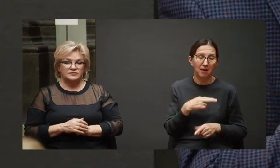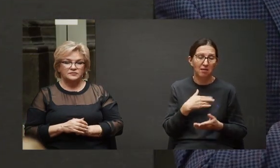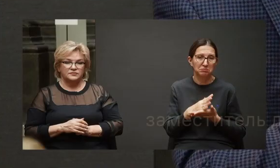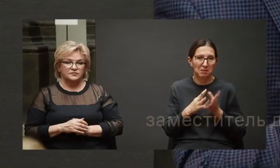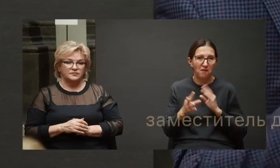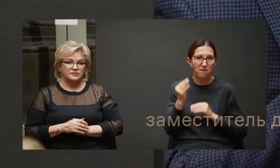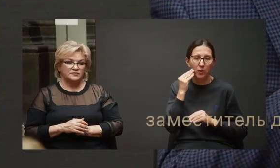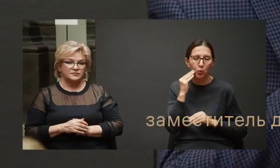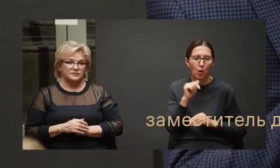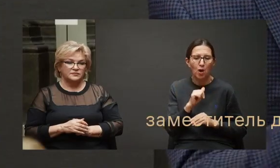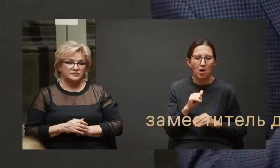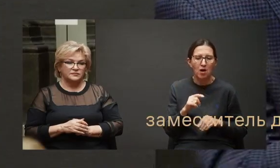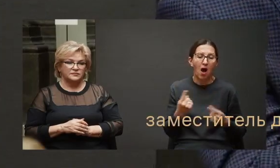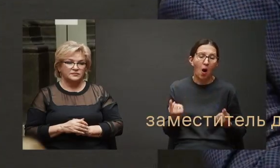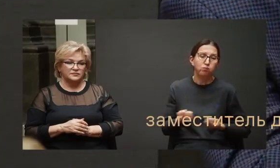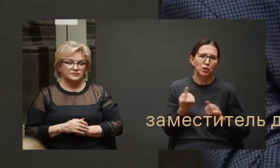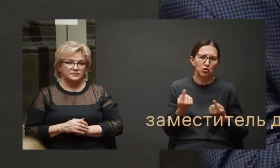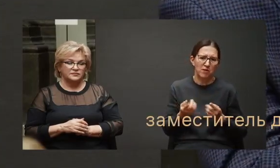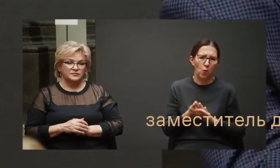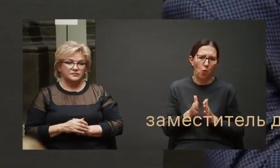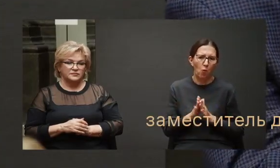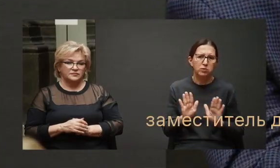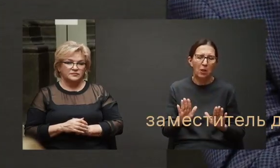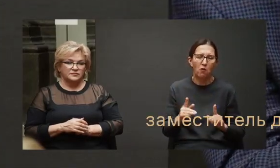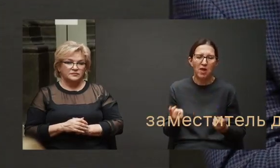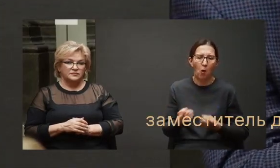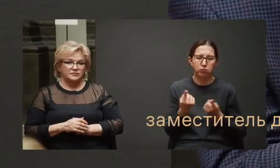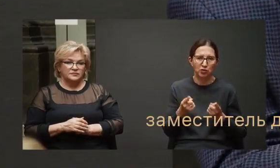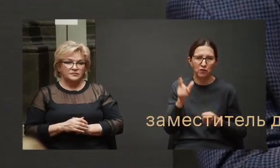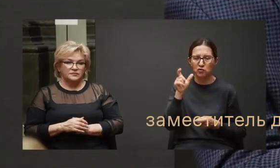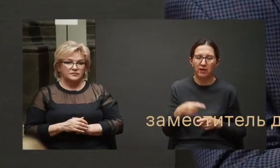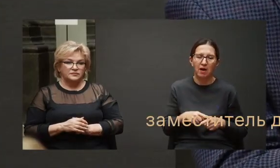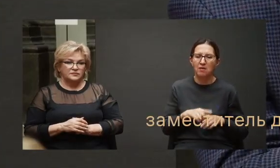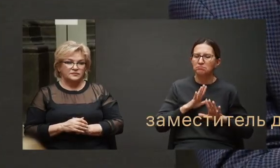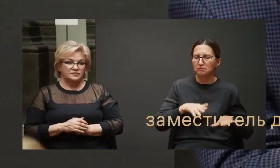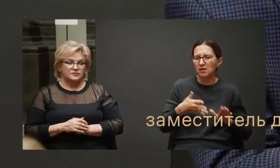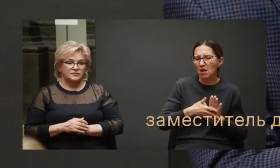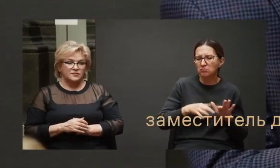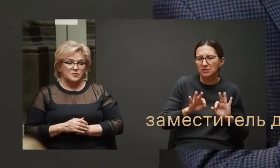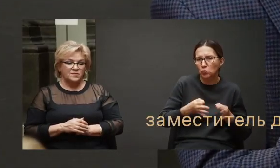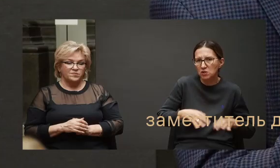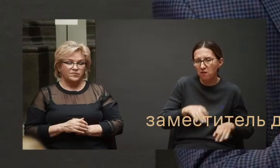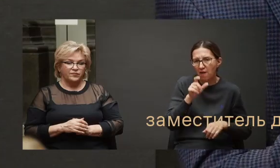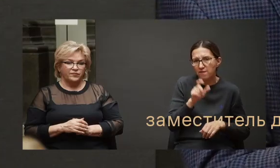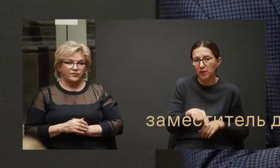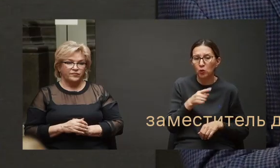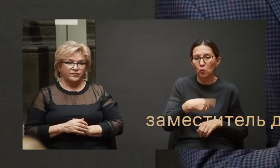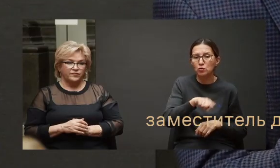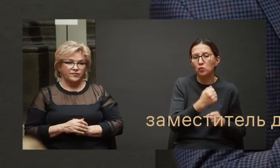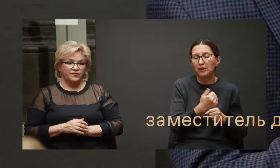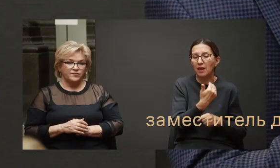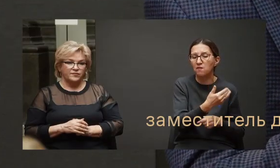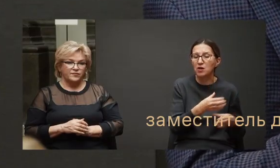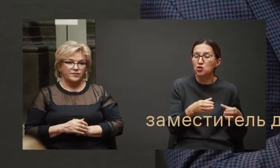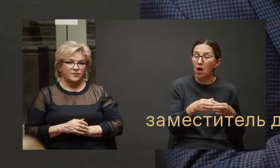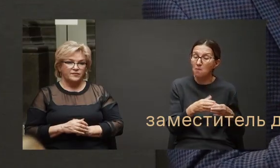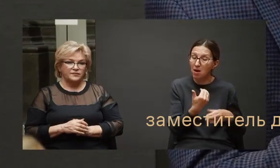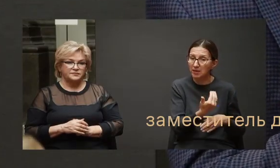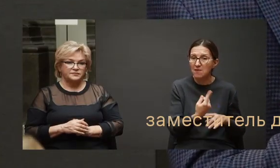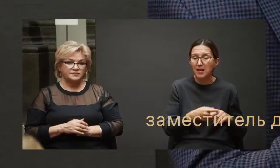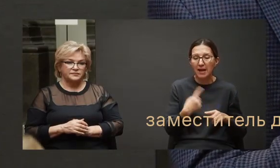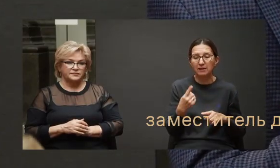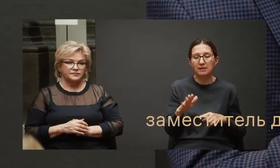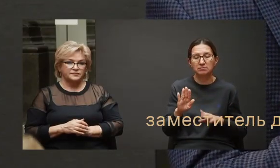виду условного обычного человека, да, не искусствоведа. То, что ваша команда делала, это, с одной стороны,